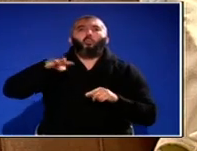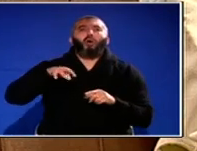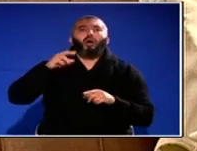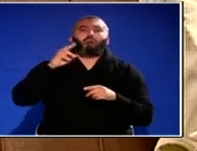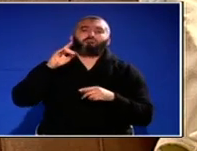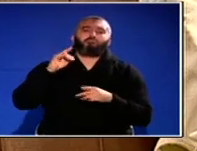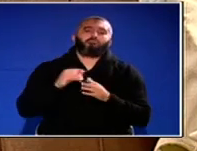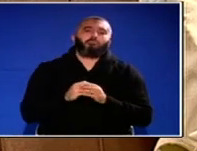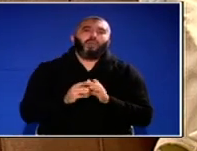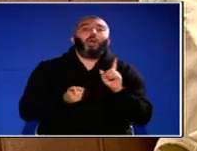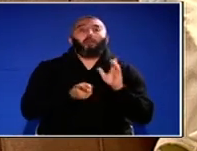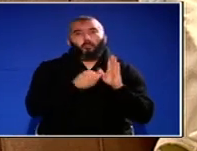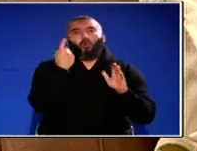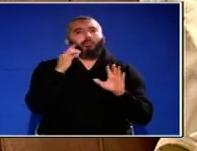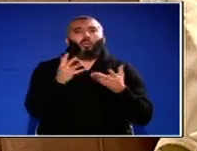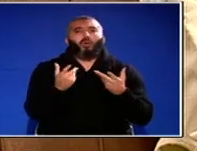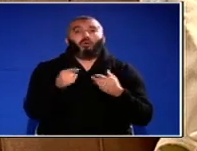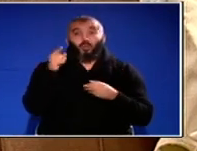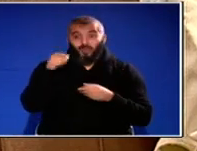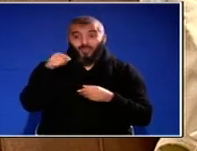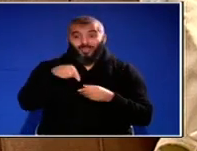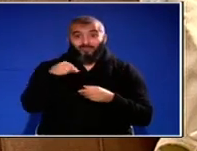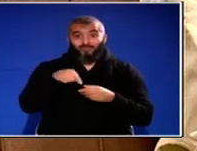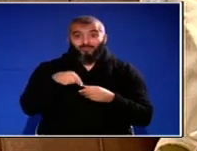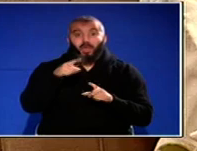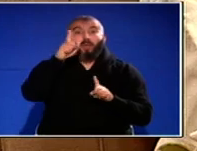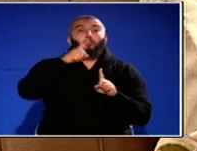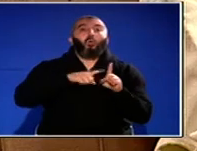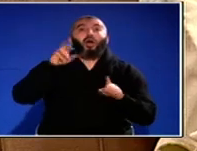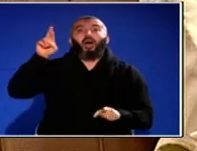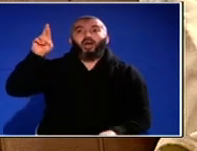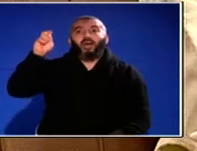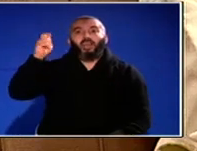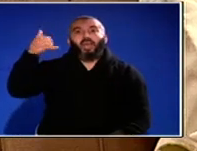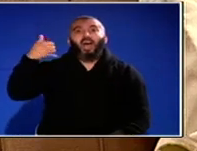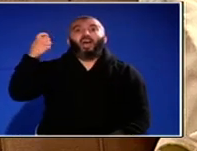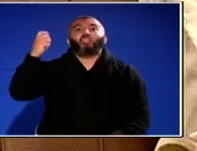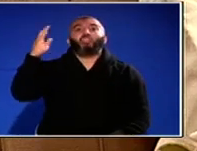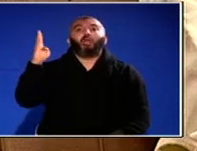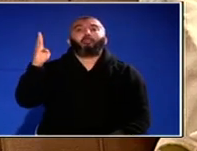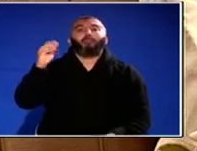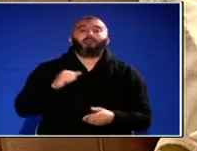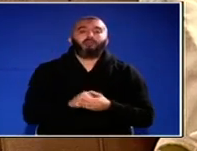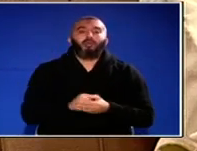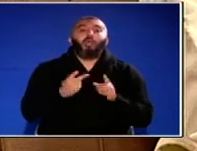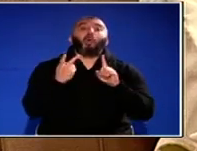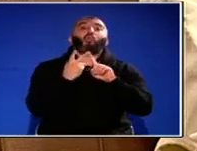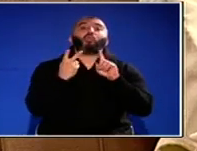أو الذي نحن على مشارفه. والشهر الثاني هو شهر ذو